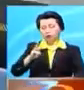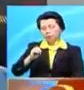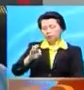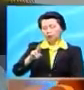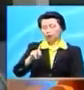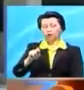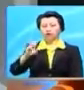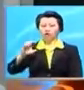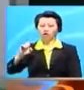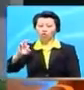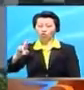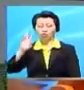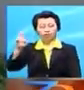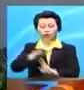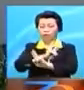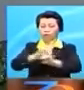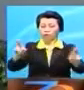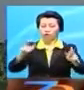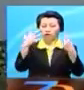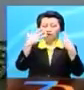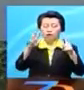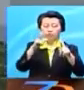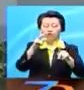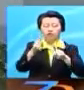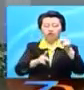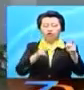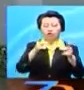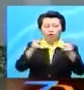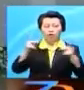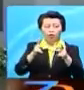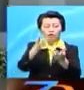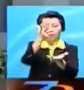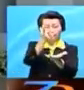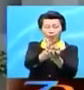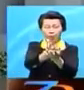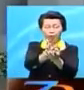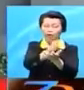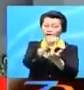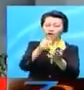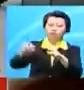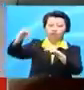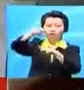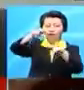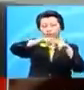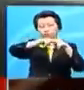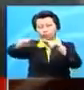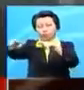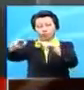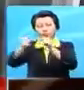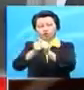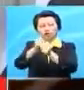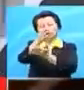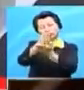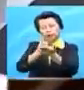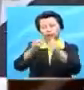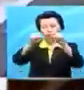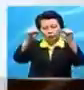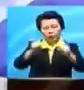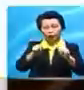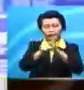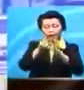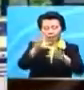Corp bakal menyediakan 15 kawasan park and ride dengan 9,200 ruang parkir di beberapa stesen